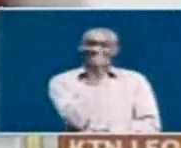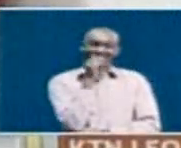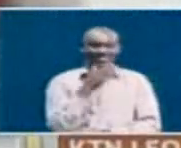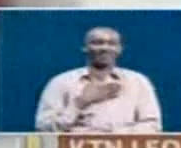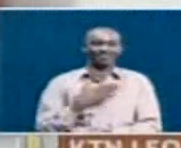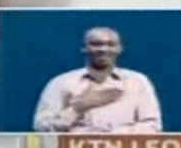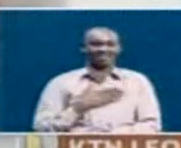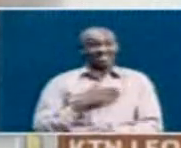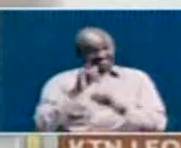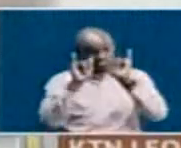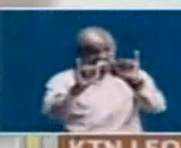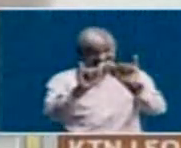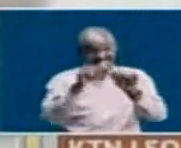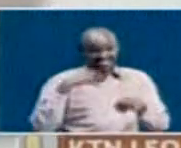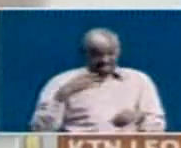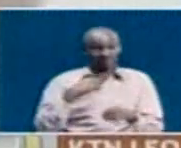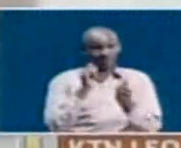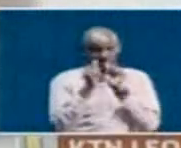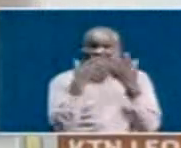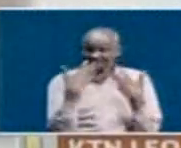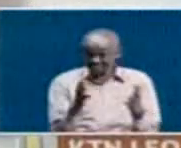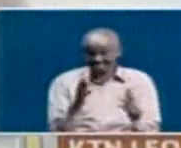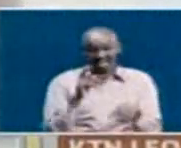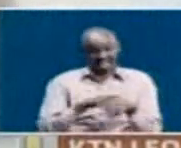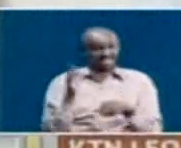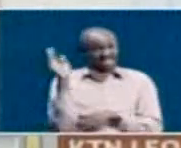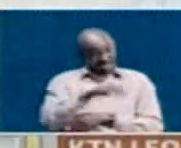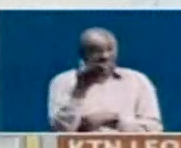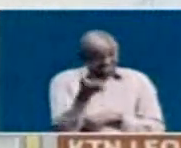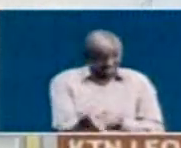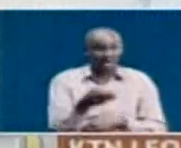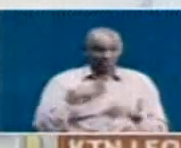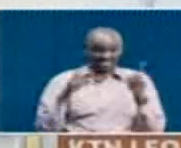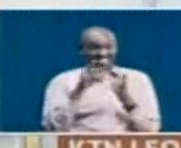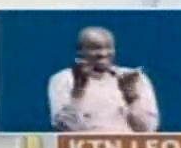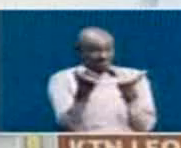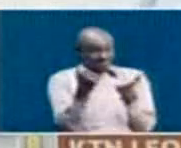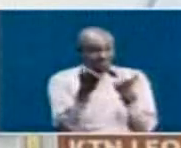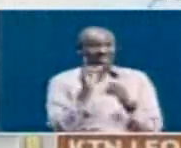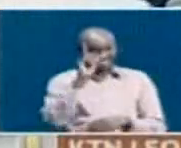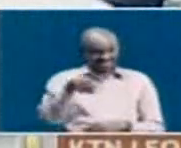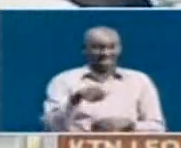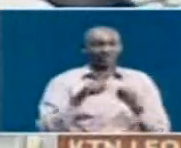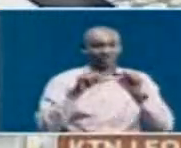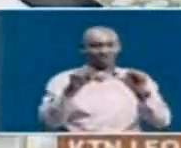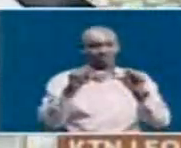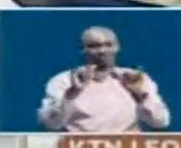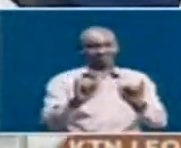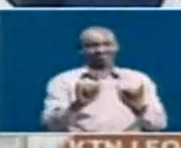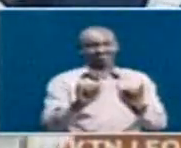Mtazamaji, usende mbali, yoni taarifa za sporti na burudani live katika sebule yetu hapa na bibi sana ipeitande. Endelea kwa nasi.